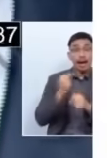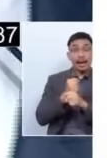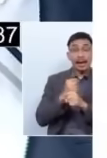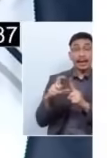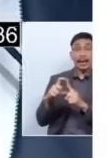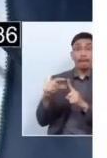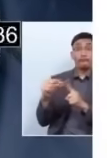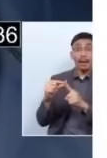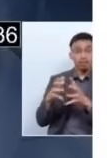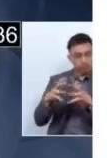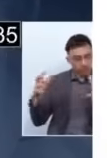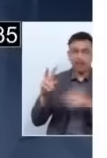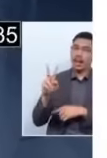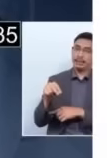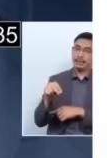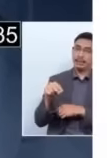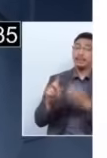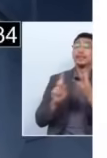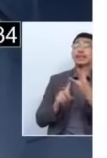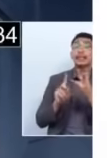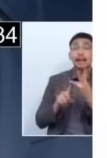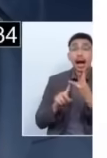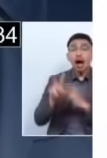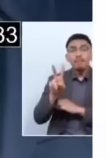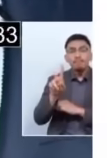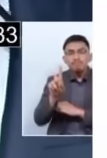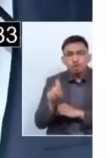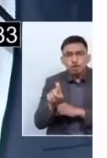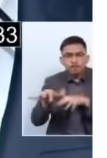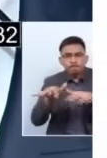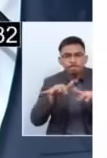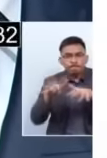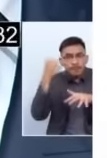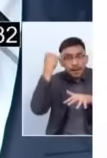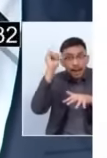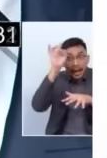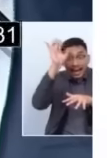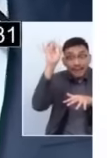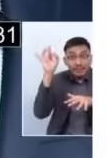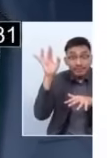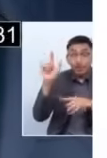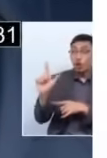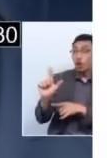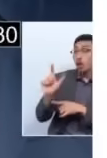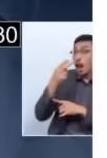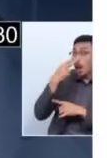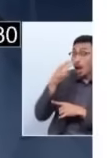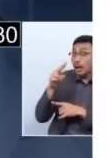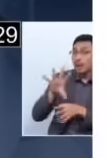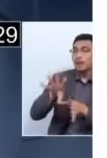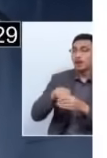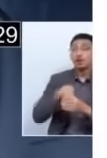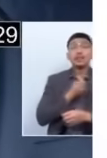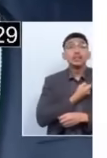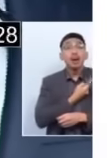kekalahan ya, di dalam satu kontestasi yang mereka sudah terbiasa dari Pilkades, Pilgub, Pilbup, Pilek,